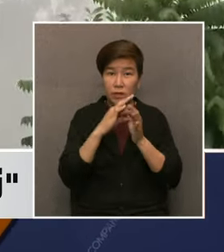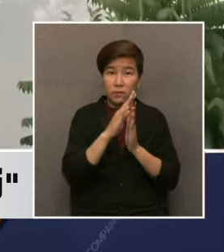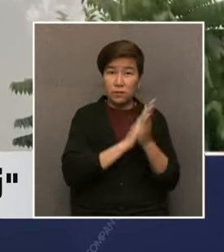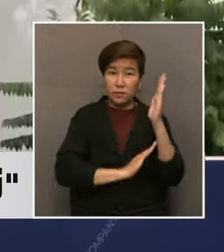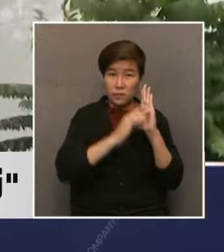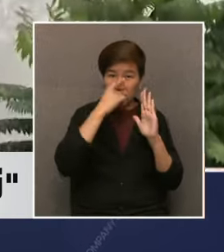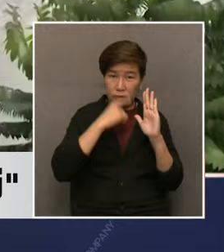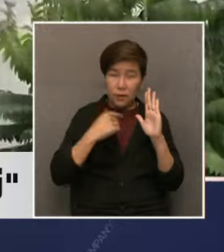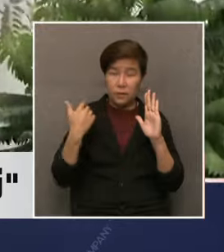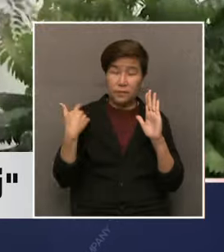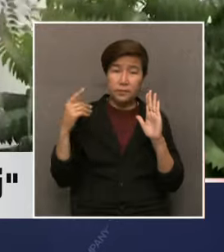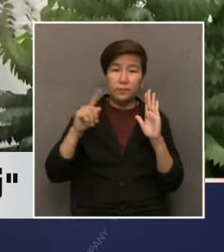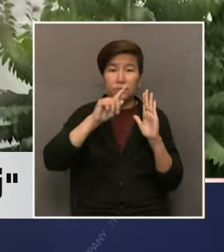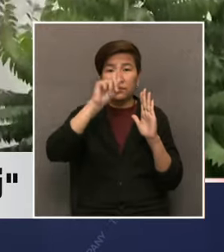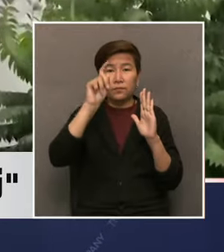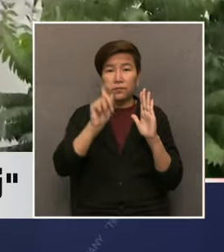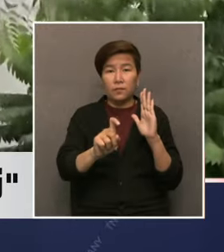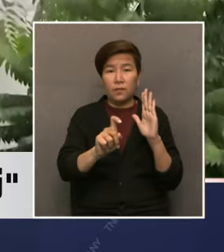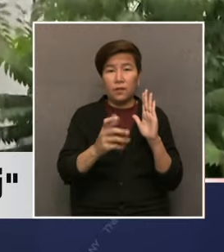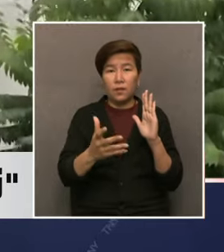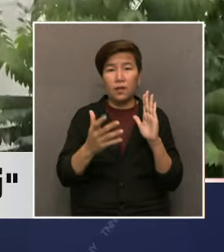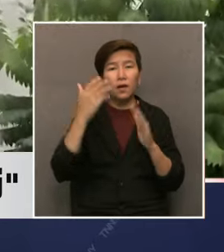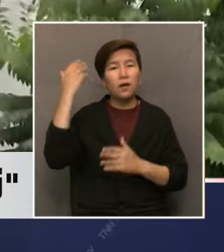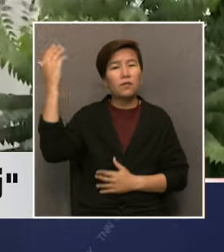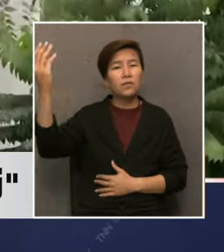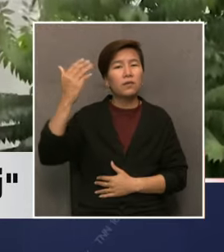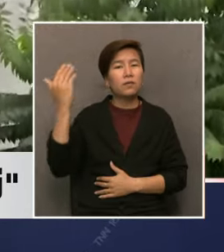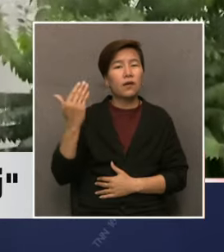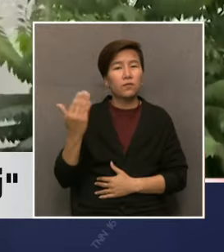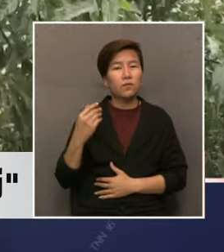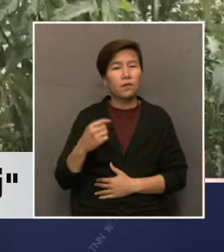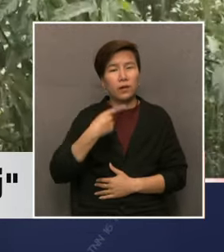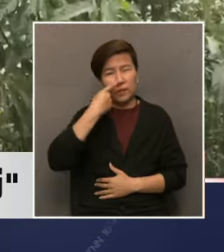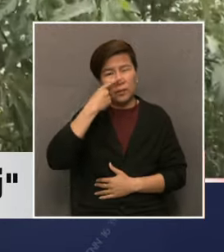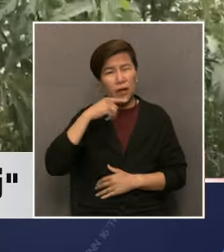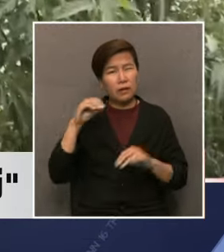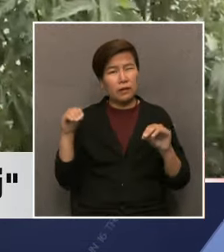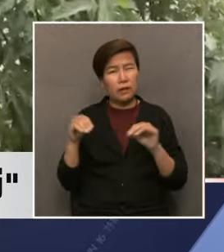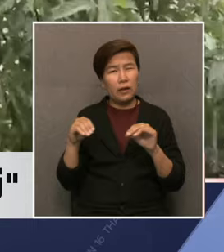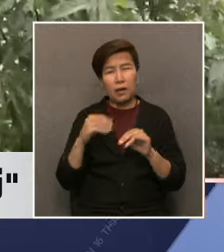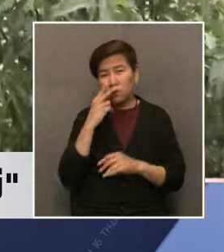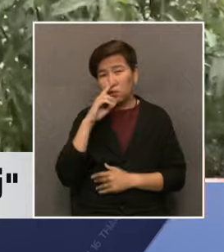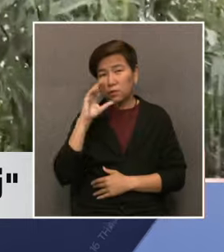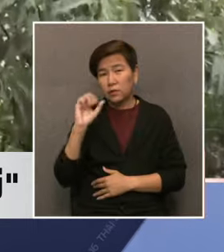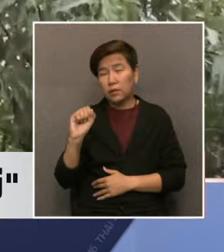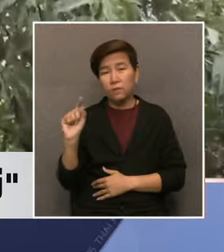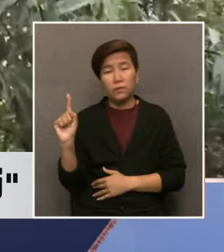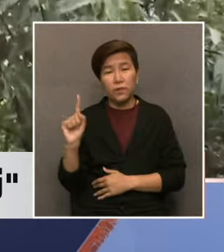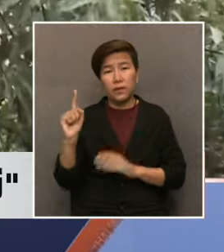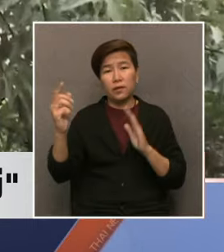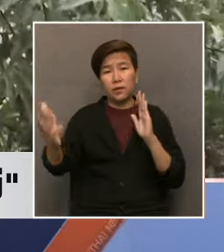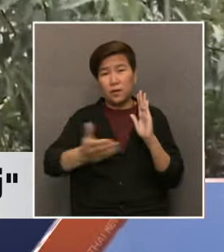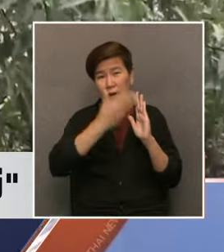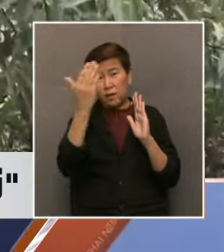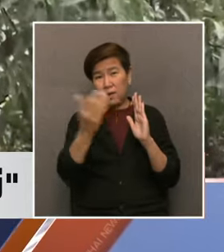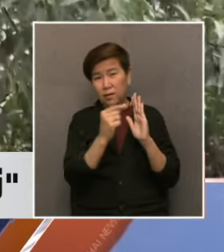ครับสถานการณ์การก่อตัวของพายุหมุนเขตร้อนในบริเวณใกล้บ้านเราเนี่ยที่เราจับตาอยู่ก็คือเรื่องของหย่อมความกดอากาศต่ำ